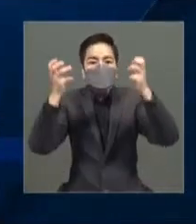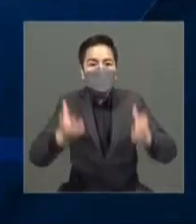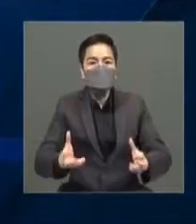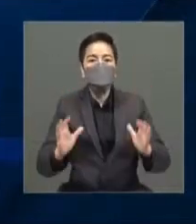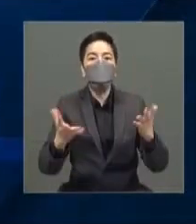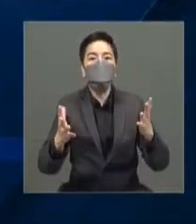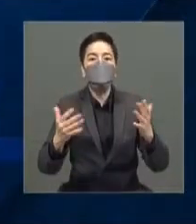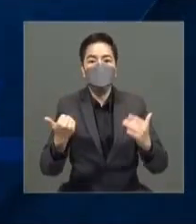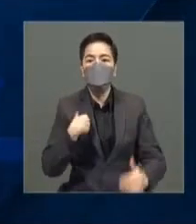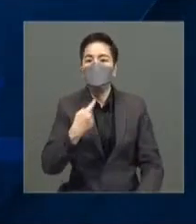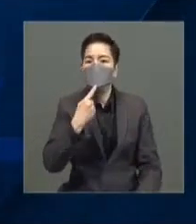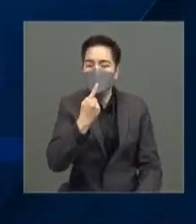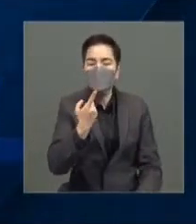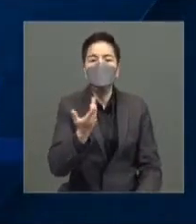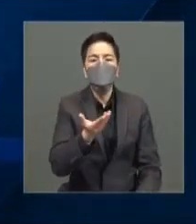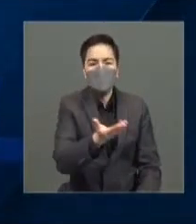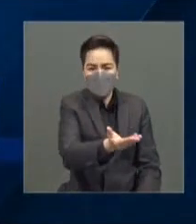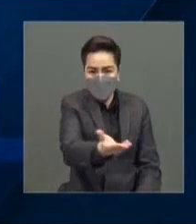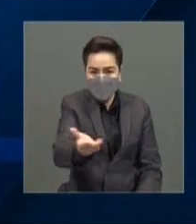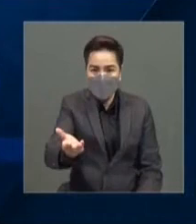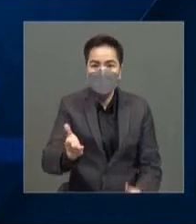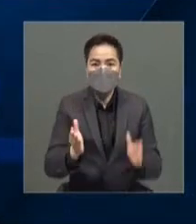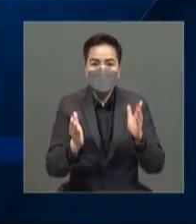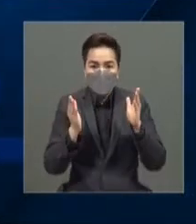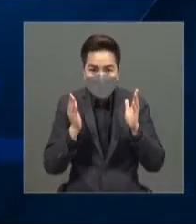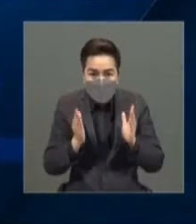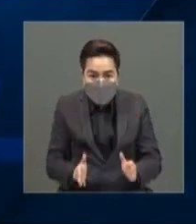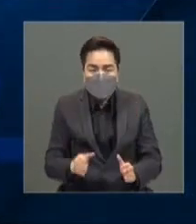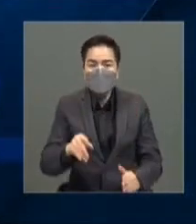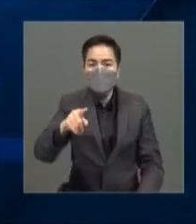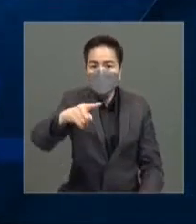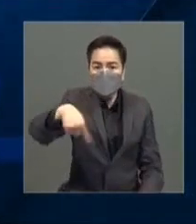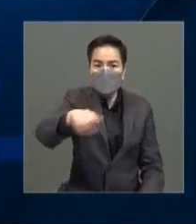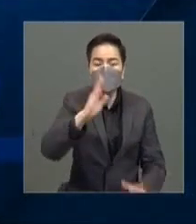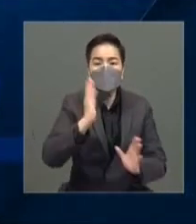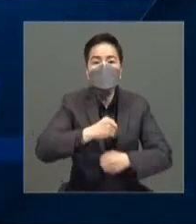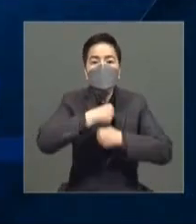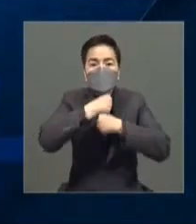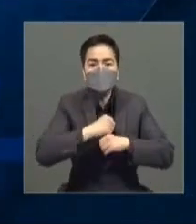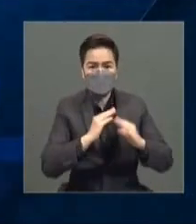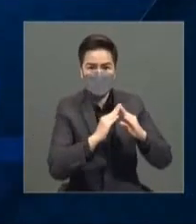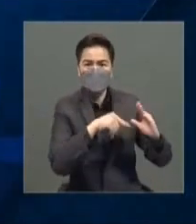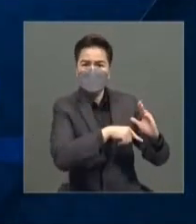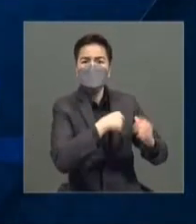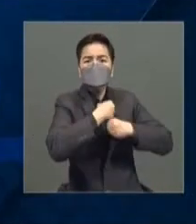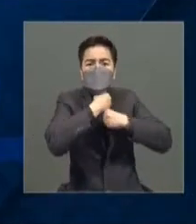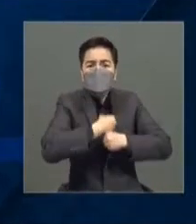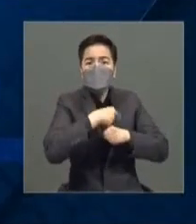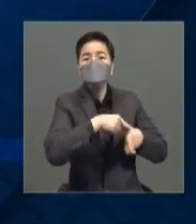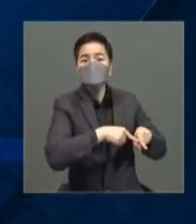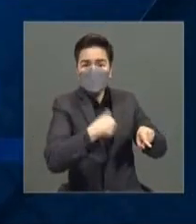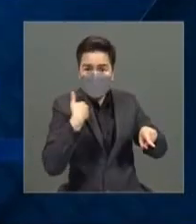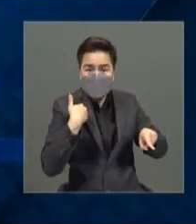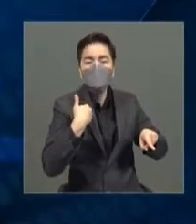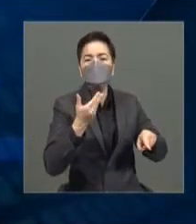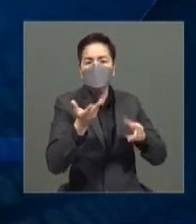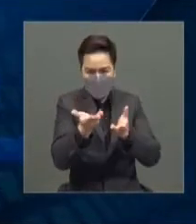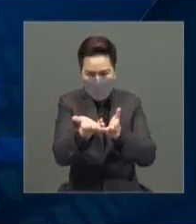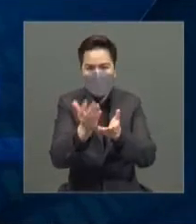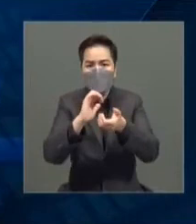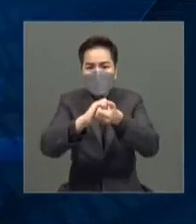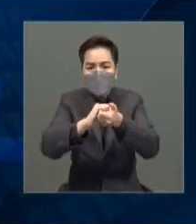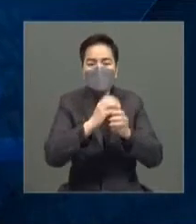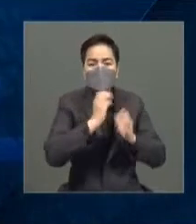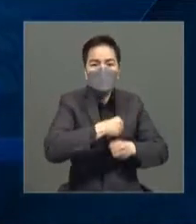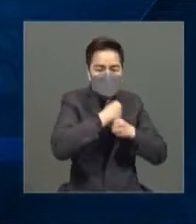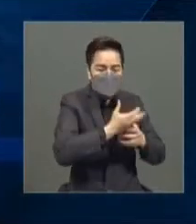เน้นย้ำว่าขอให้ผู้ที่มีผู้สูงอายุอยู่ในครอบครัวก็ขอความร่วมมือ